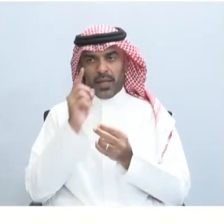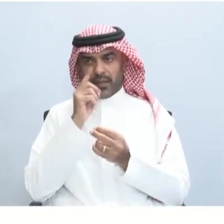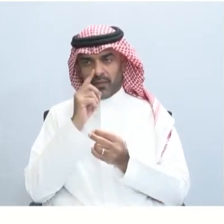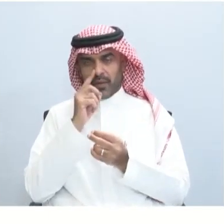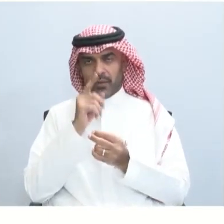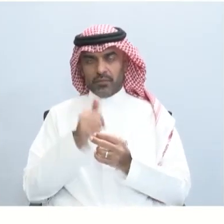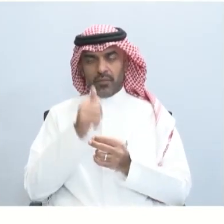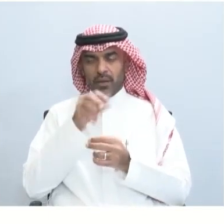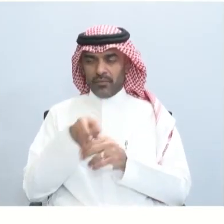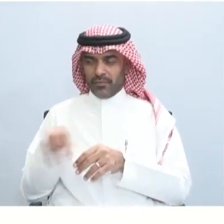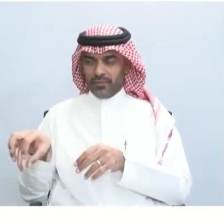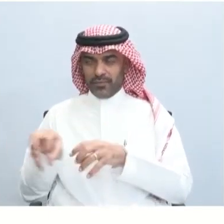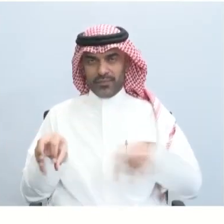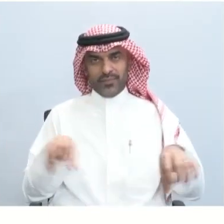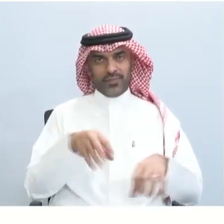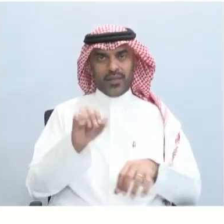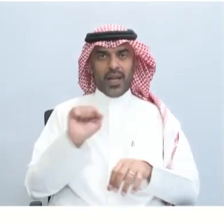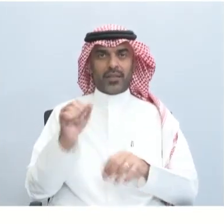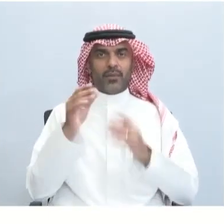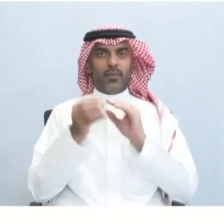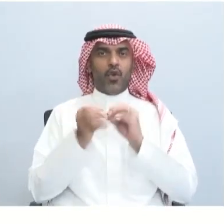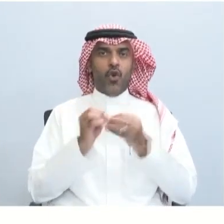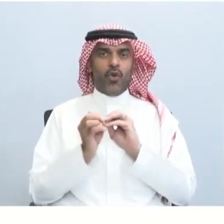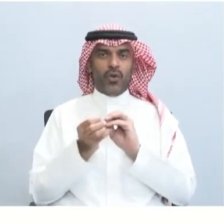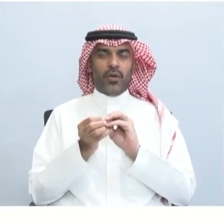استطيع تصنيفها حسب اللون وكذلك